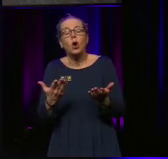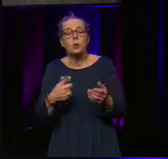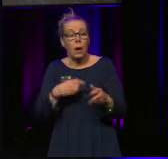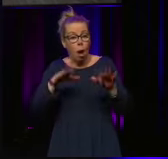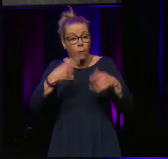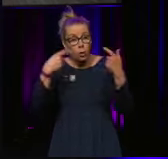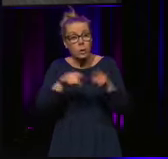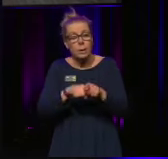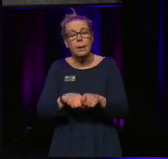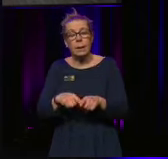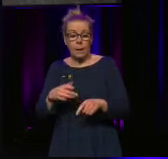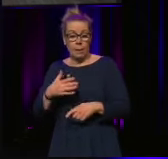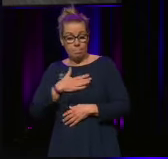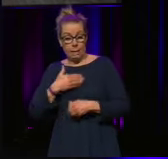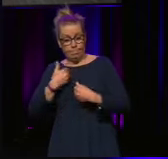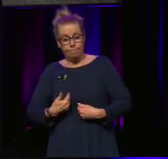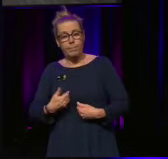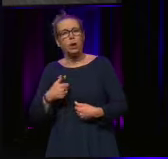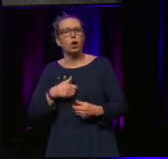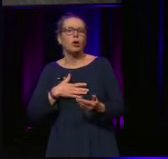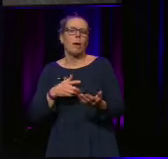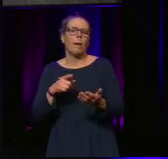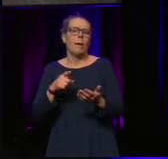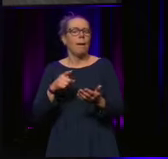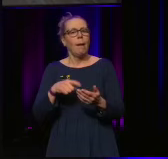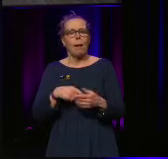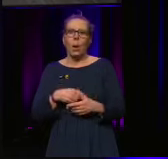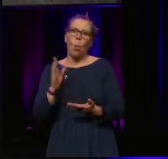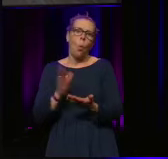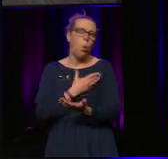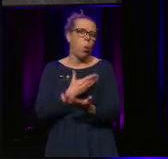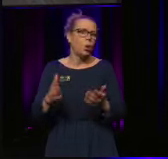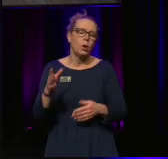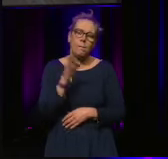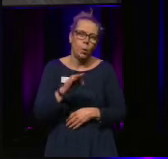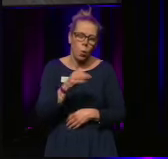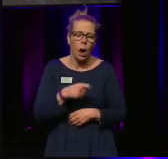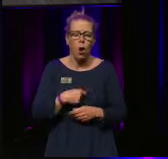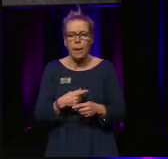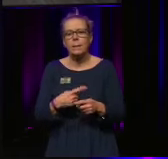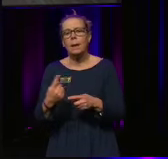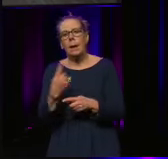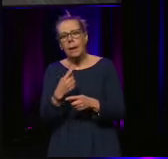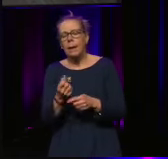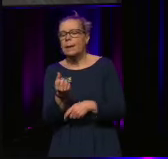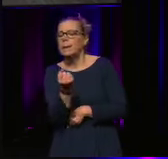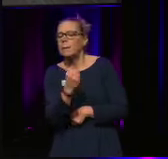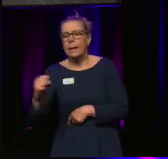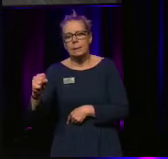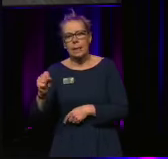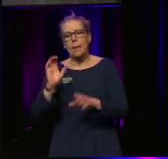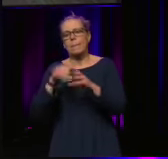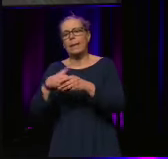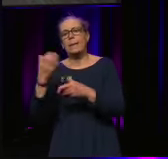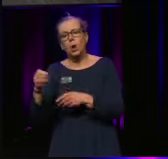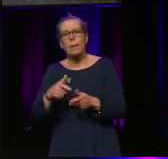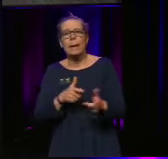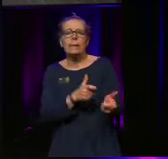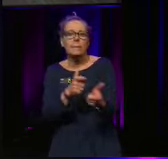det är en enligt min mening ganska meningslös fråga om att ytterligare kriminalisera medlemskap i terroristorganisationer som redan